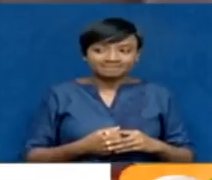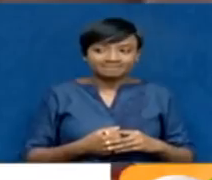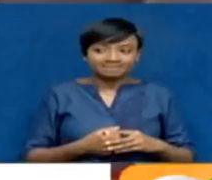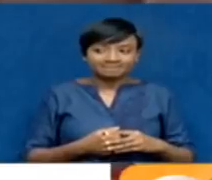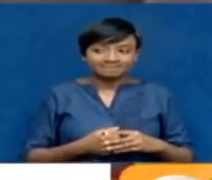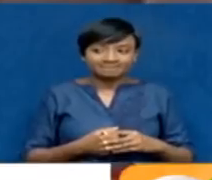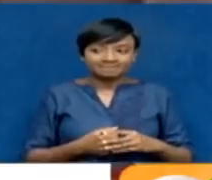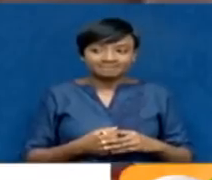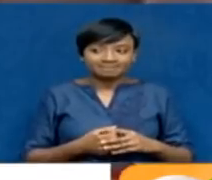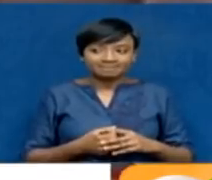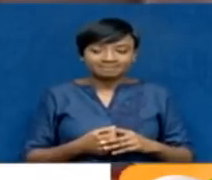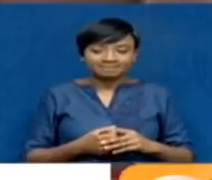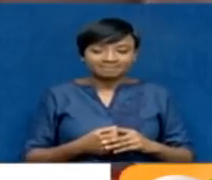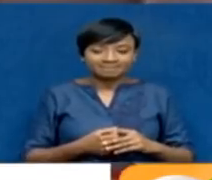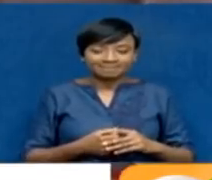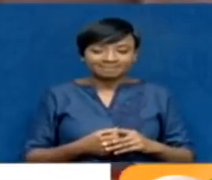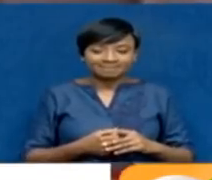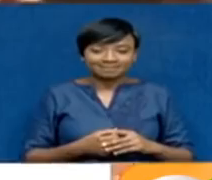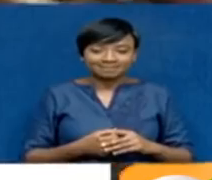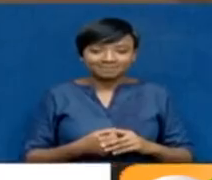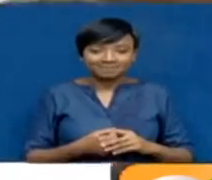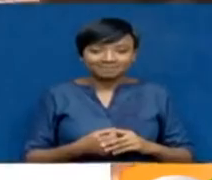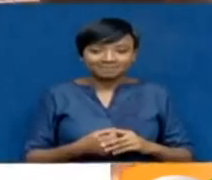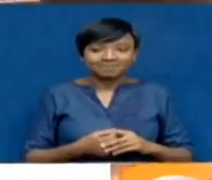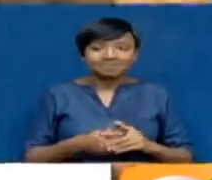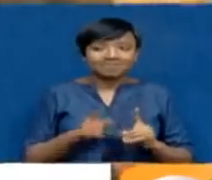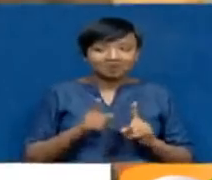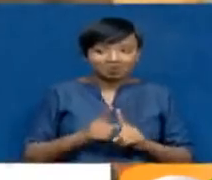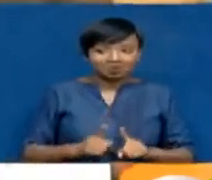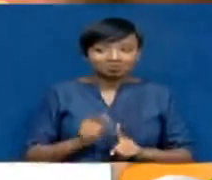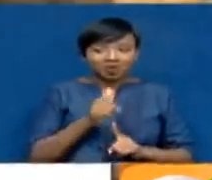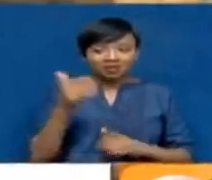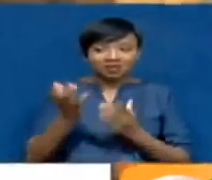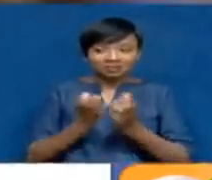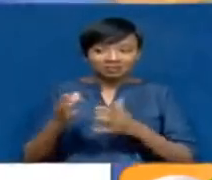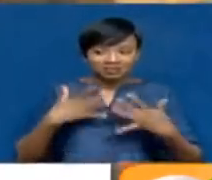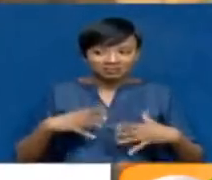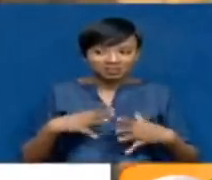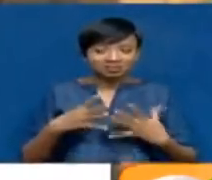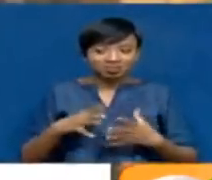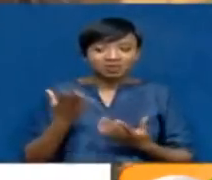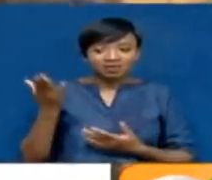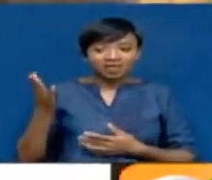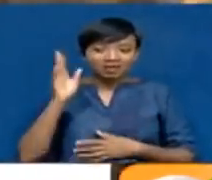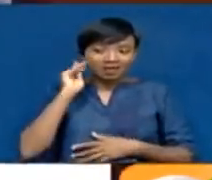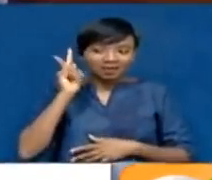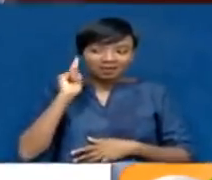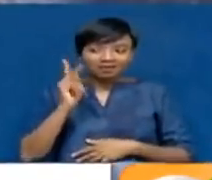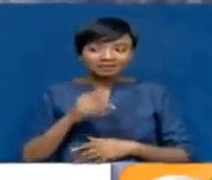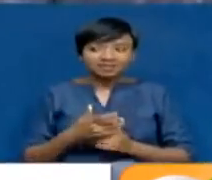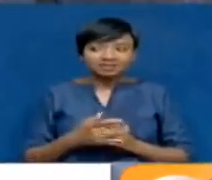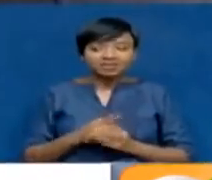nyumbani lazima itabidi wanitafute, hawaniogopi mimi. Wafanyabiashara wenzao nje ya makafani ya Kisii